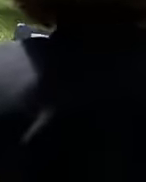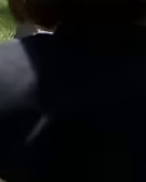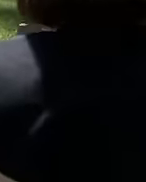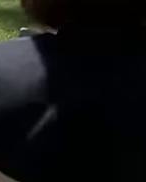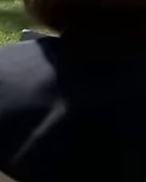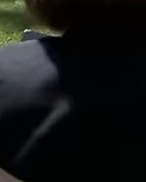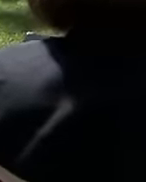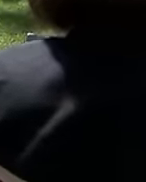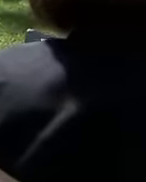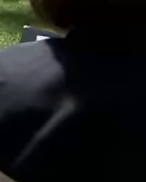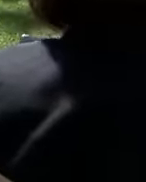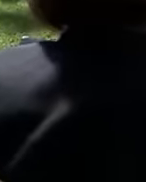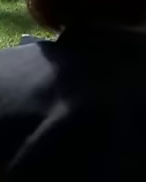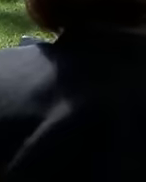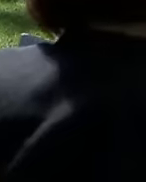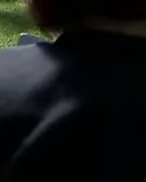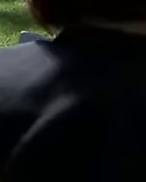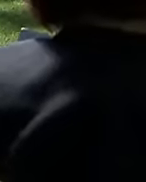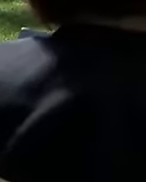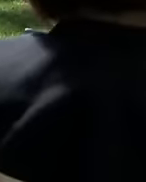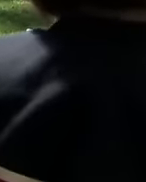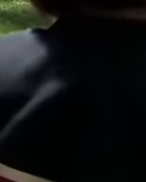Mir contra